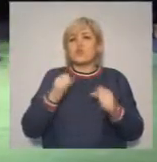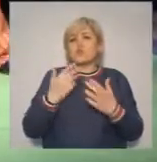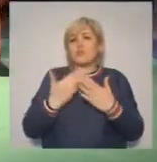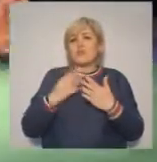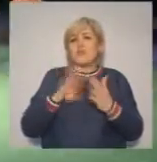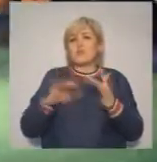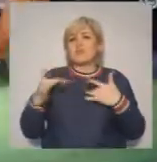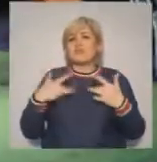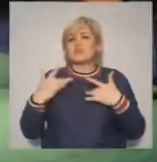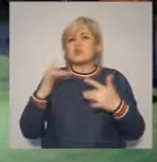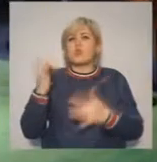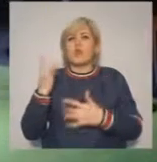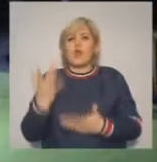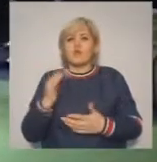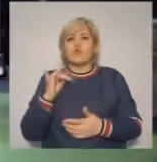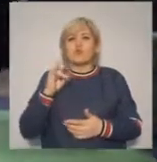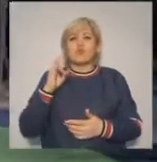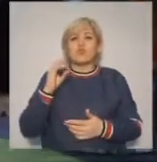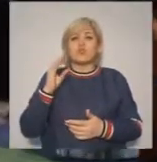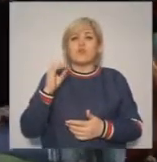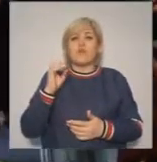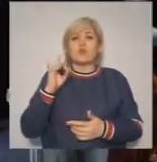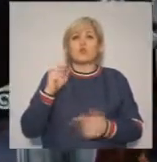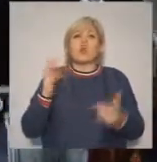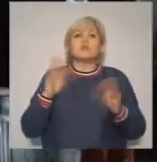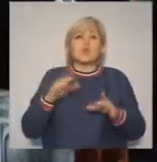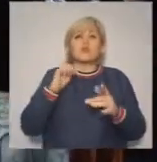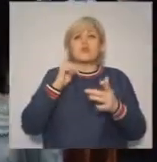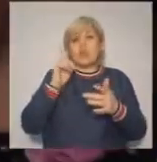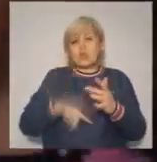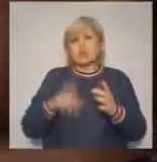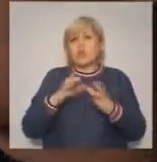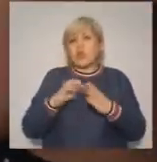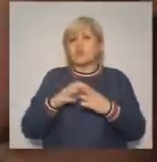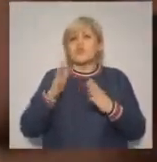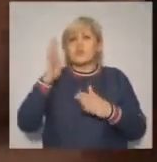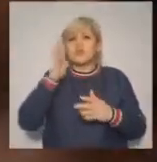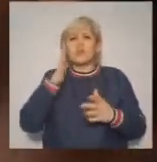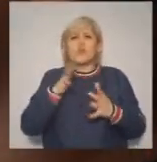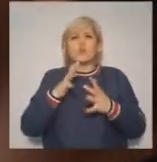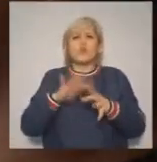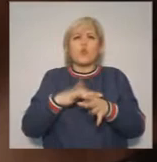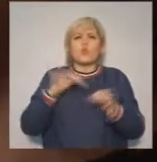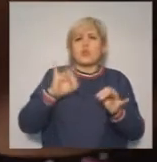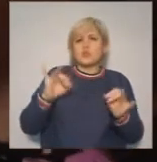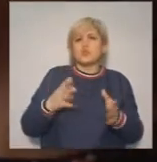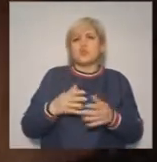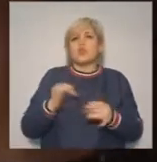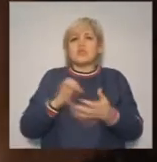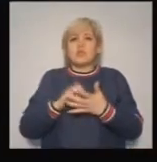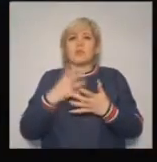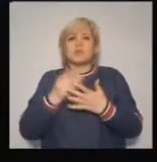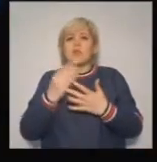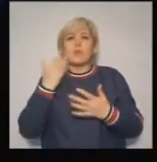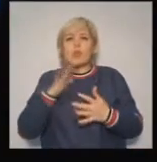из Нижневартовска. Остается надеяться, что у этого коллектива впереди еще более долгая история, в которой актеры и работники за кулисы